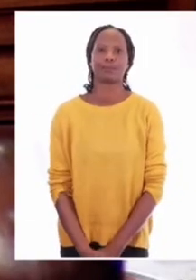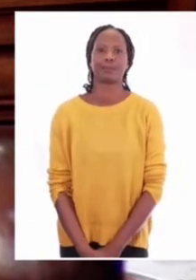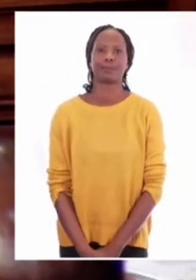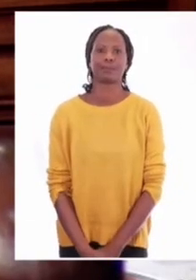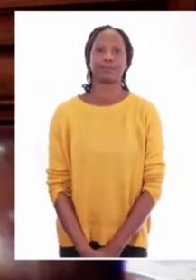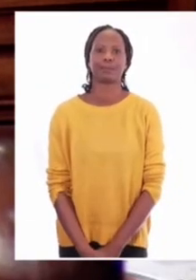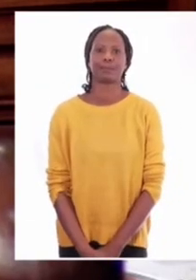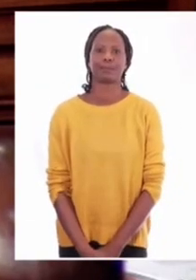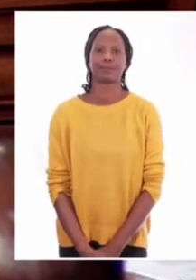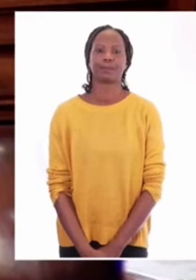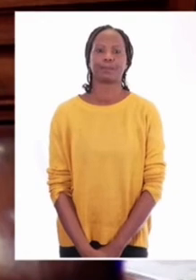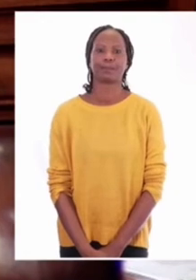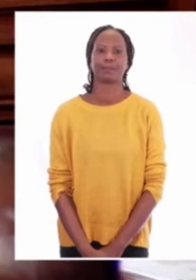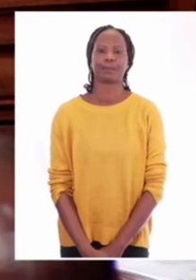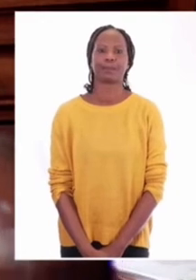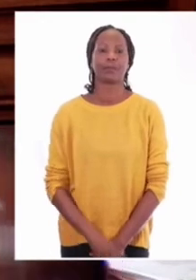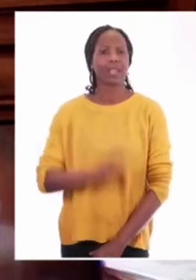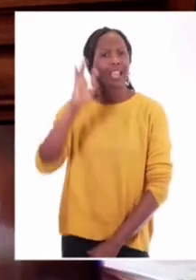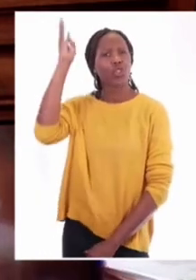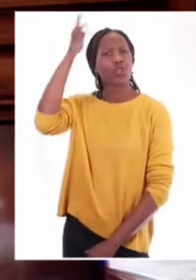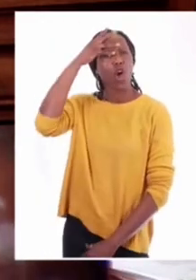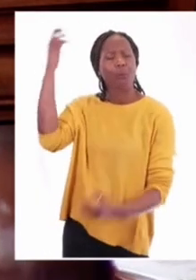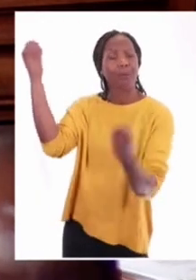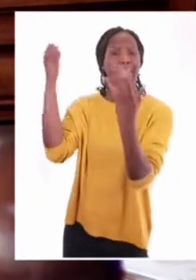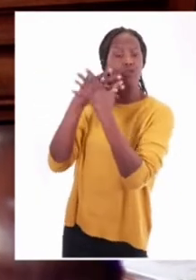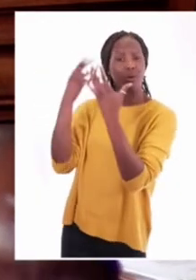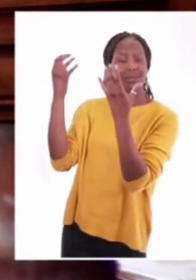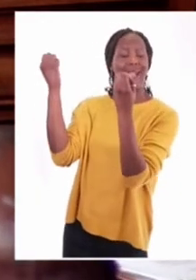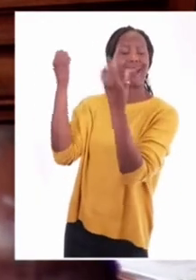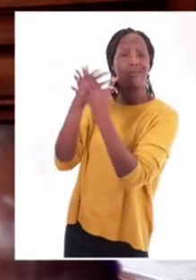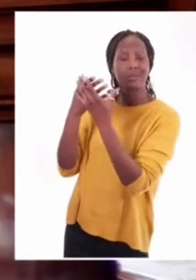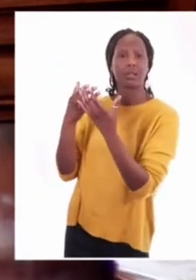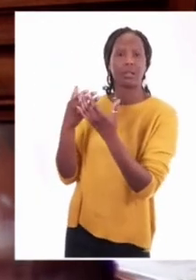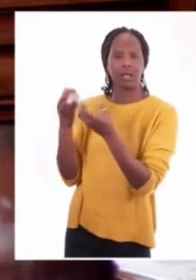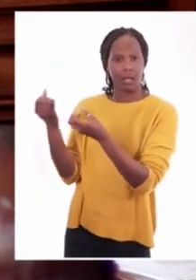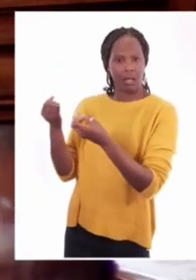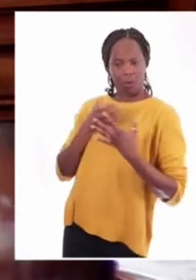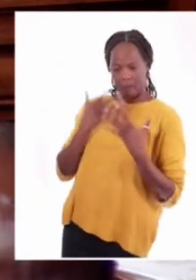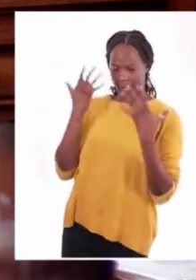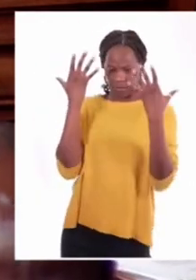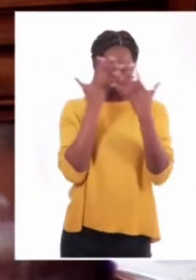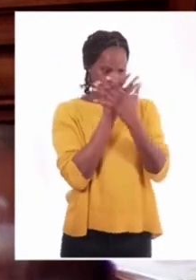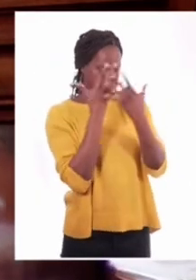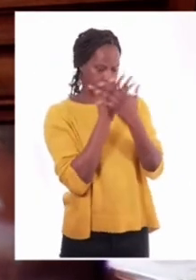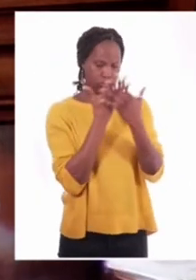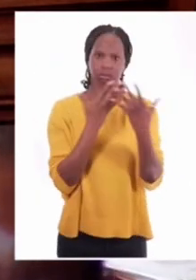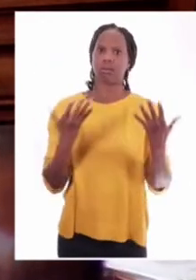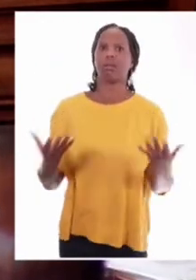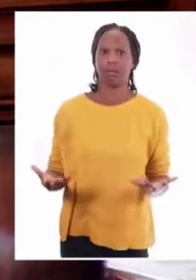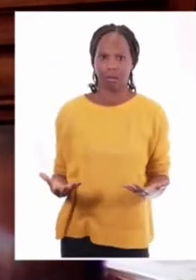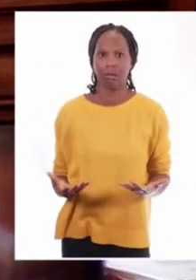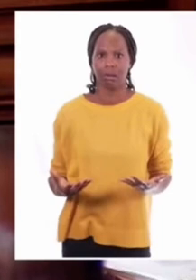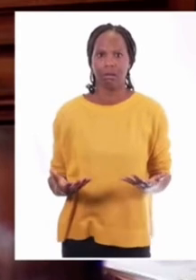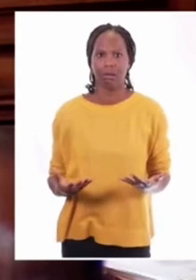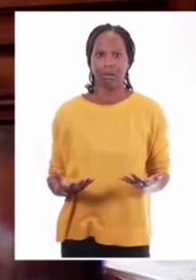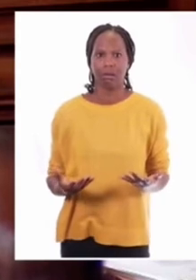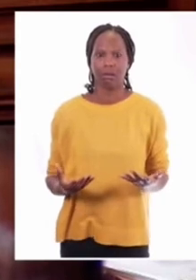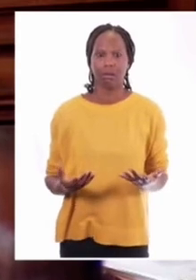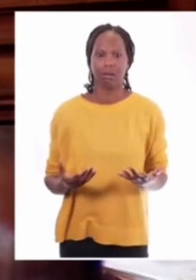Effectivement, les annonces de Donald Trump déstabilisent au-delà de notre